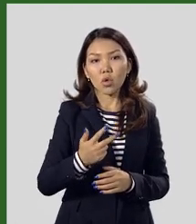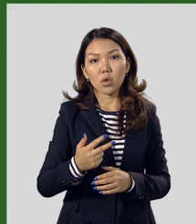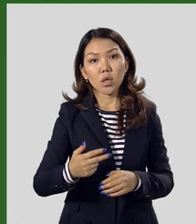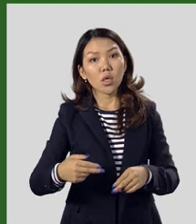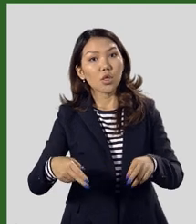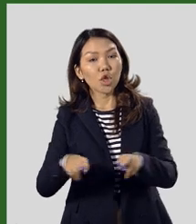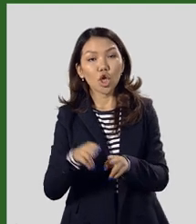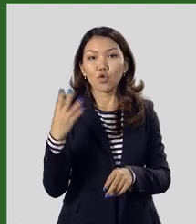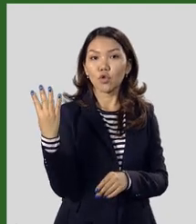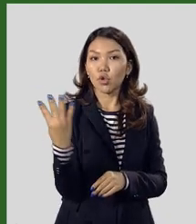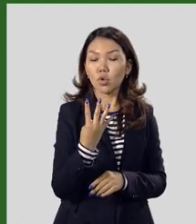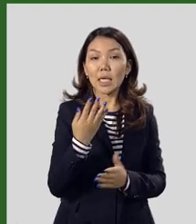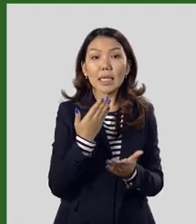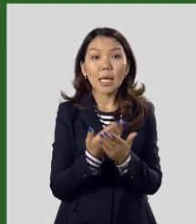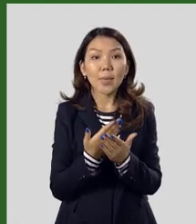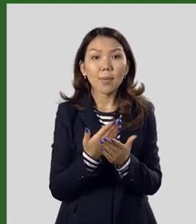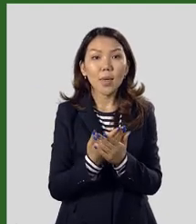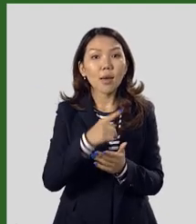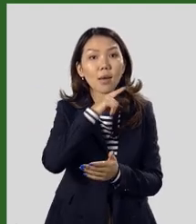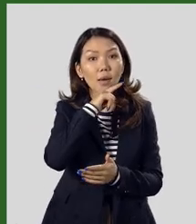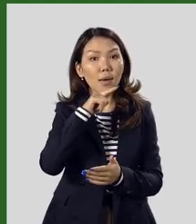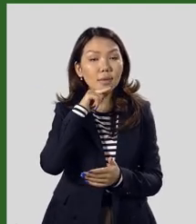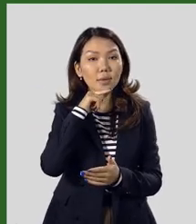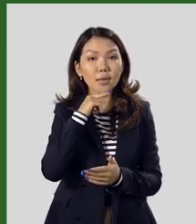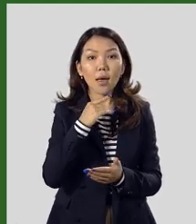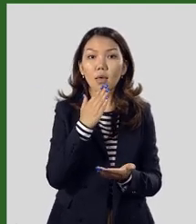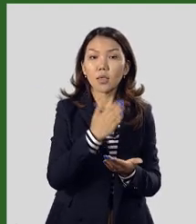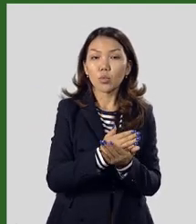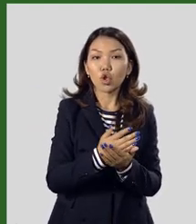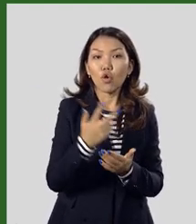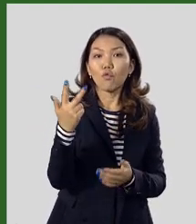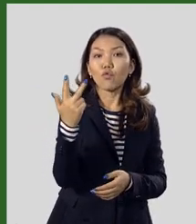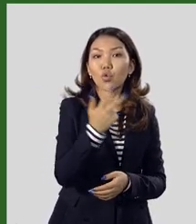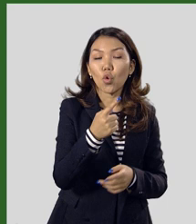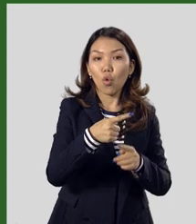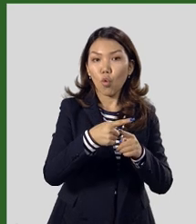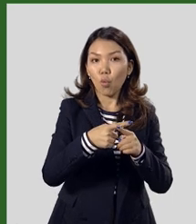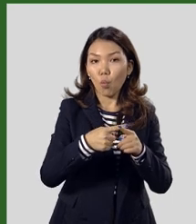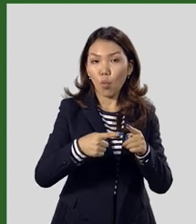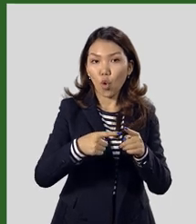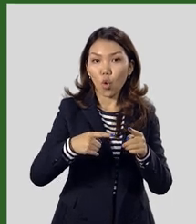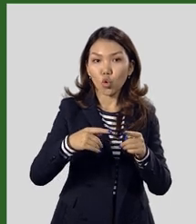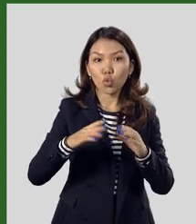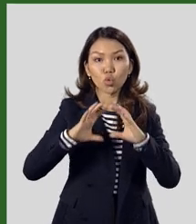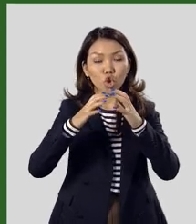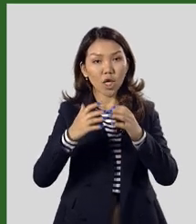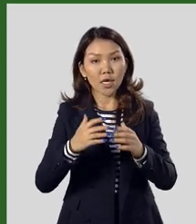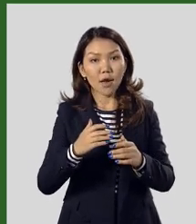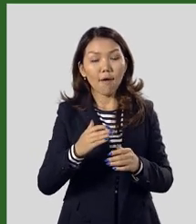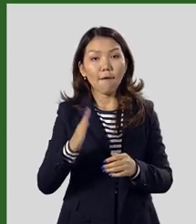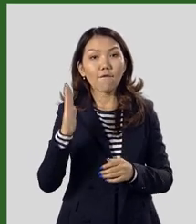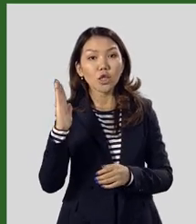даже в четырех. Например, Россия расположена в трех полушариях – восточном и